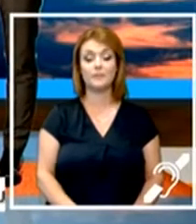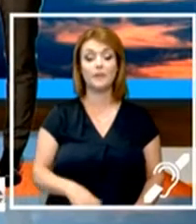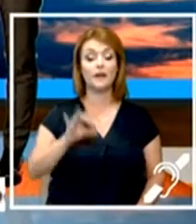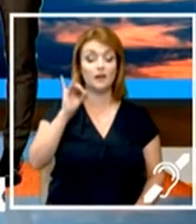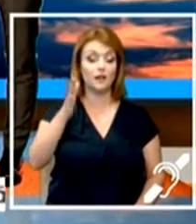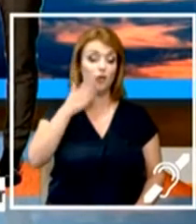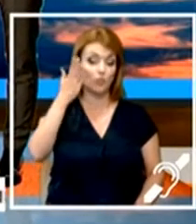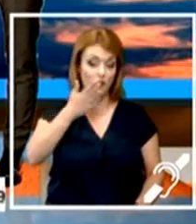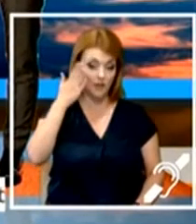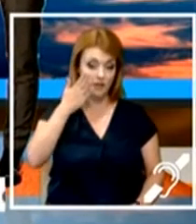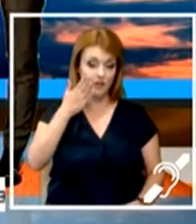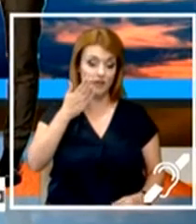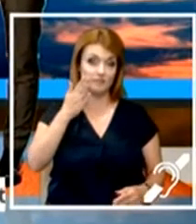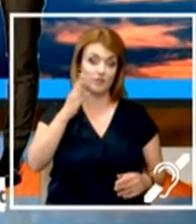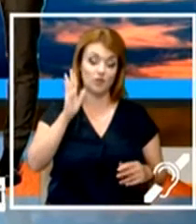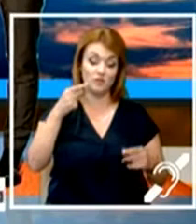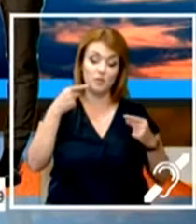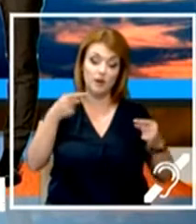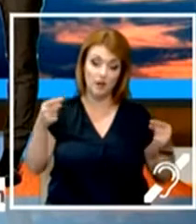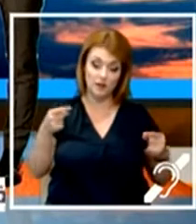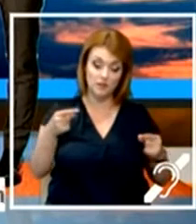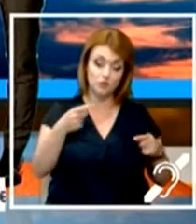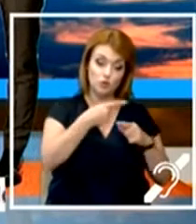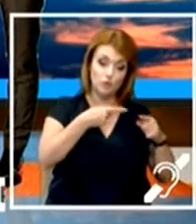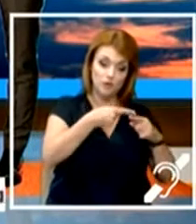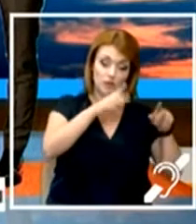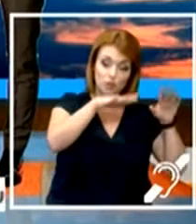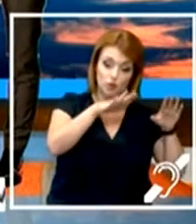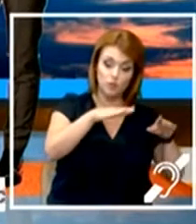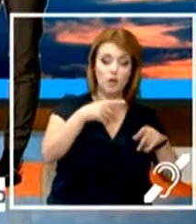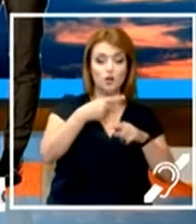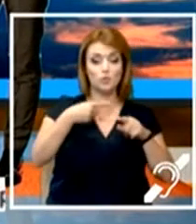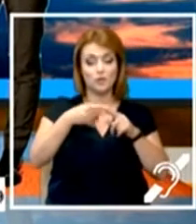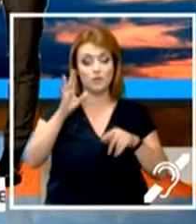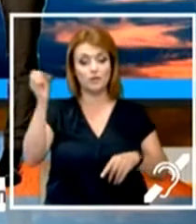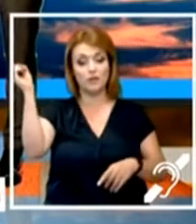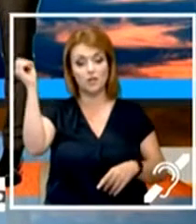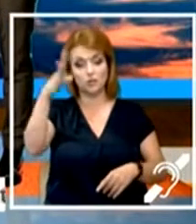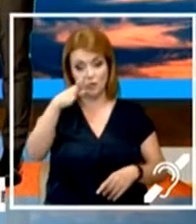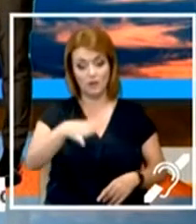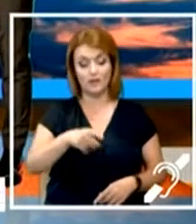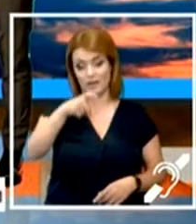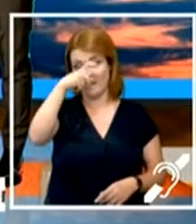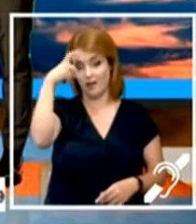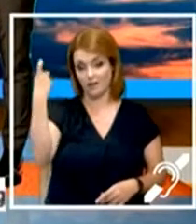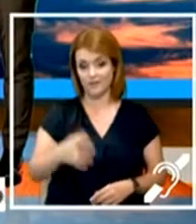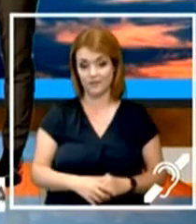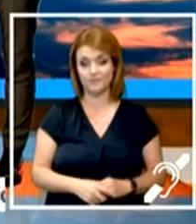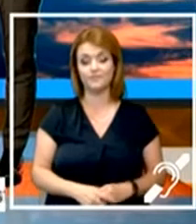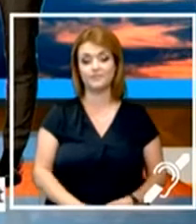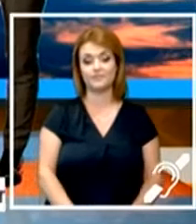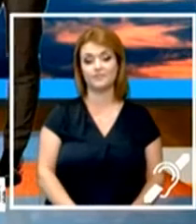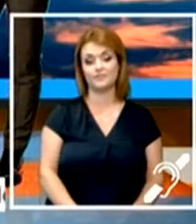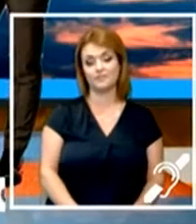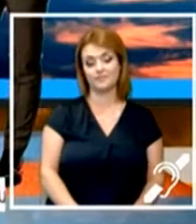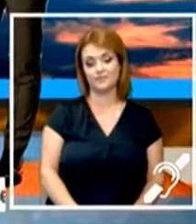vreme rea, așa că sunt așteptate ploi în toată țara, iar temperaturile mai scad puțin. În regiunile din vest nu se vor înregistra